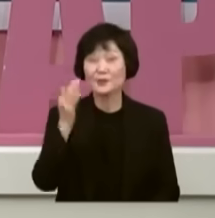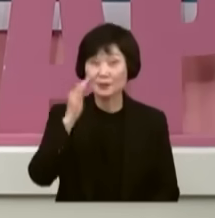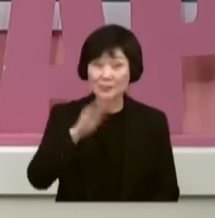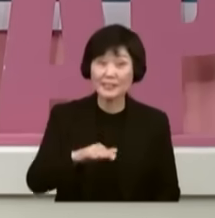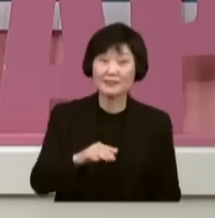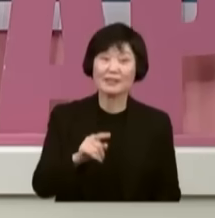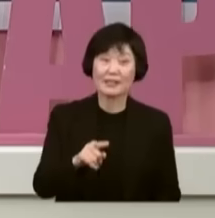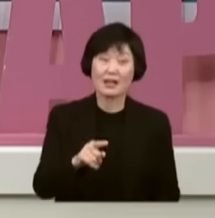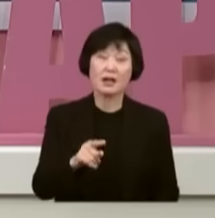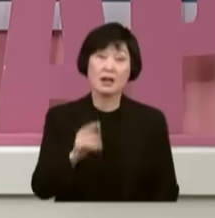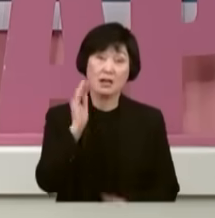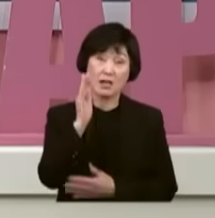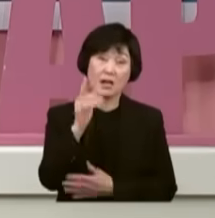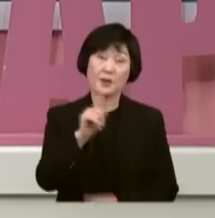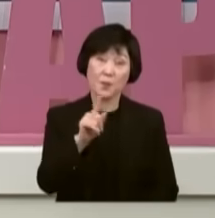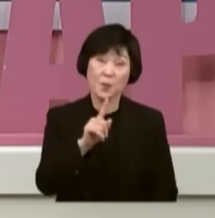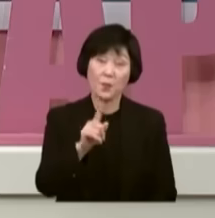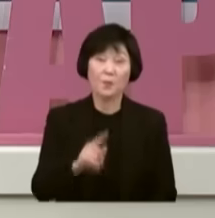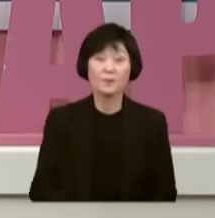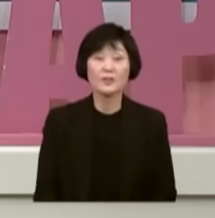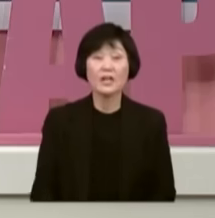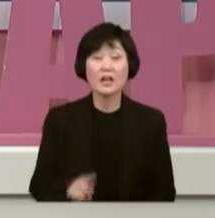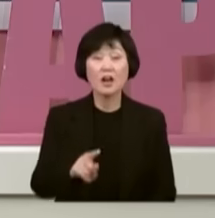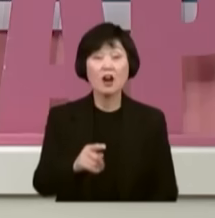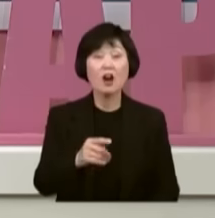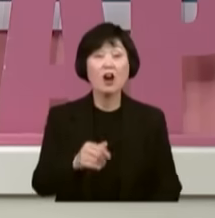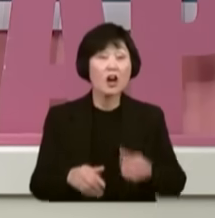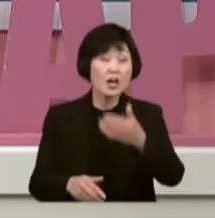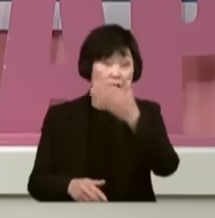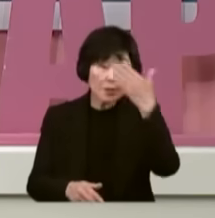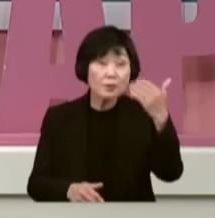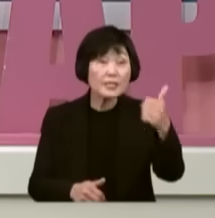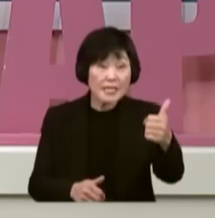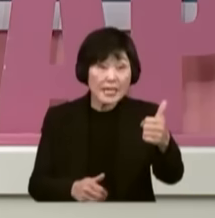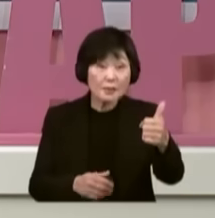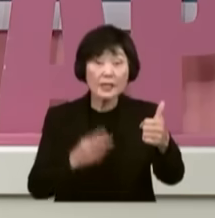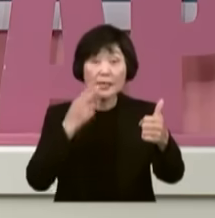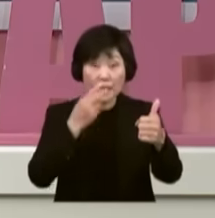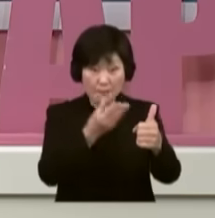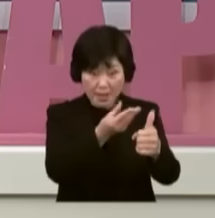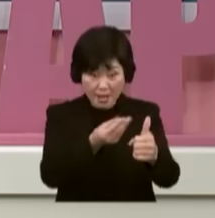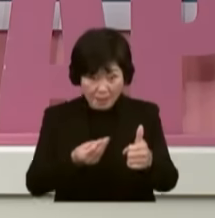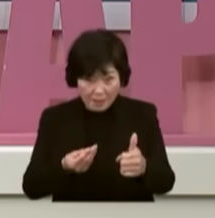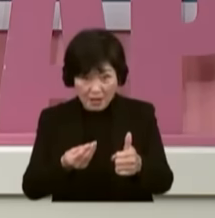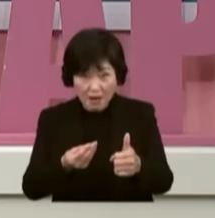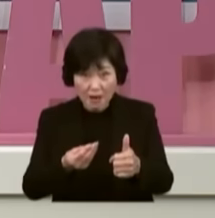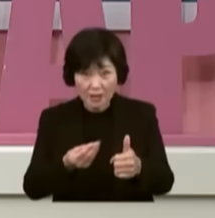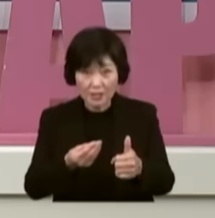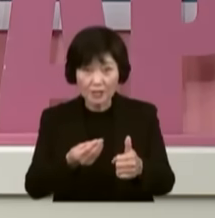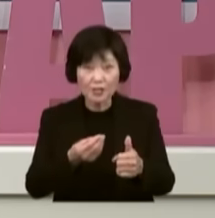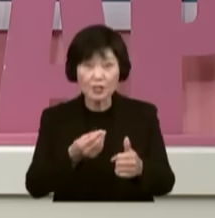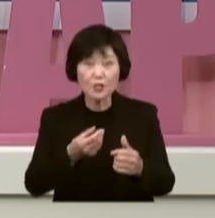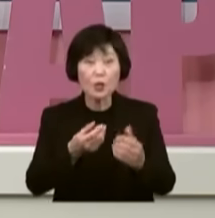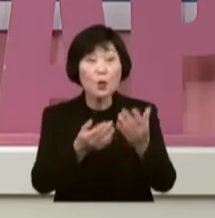있었다 그러면서 내가 이야기를 하는데 그 친구한테 담배 한 모금을 이렇게 들리고 불도 좀